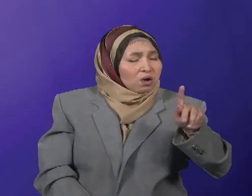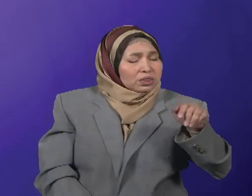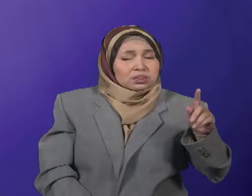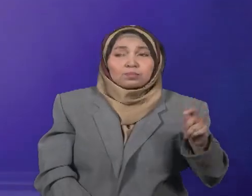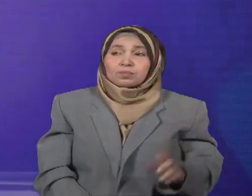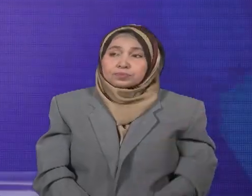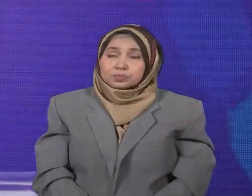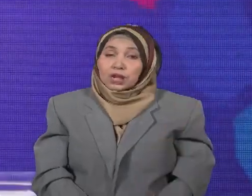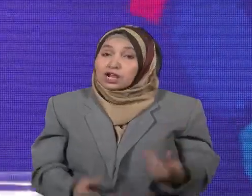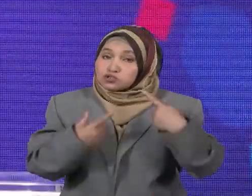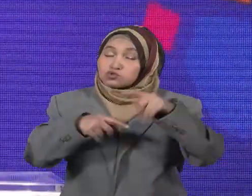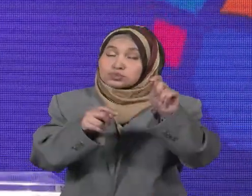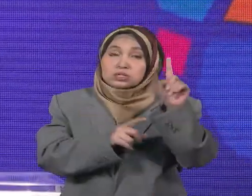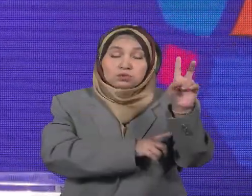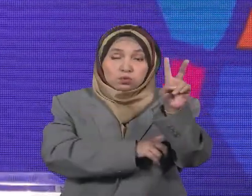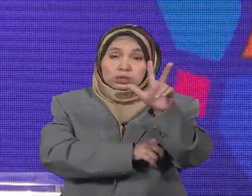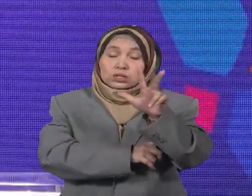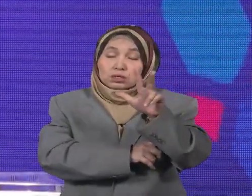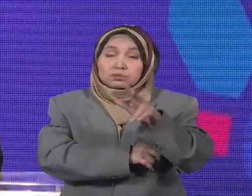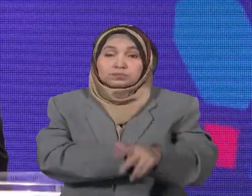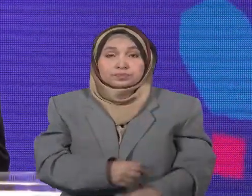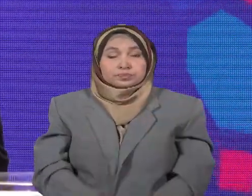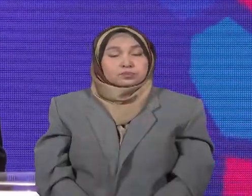الصَّدَقَاتِ. Cuba, satu, dua, tiga.